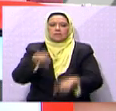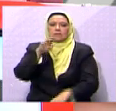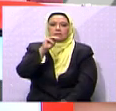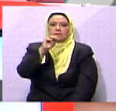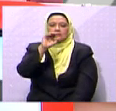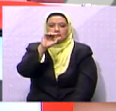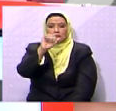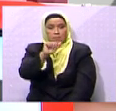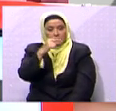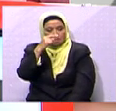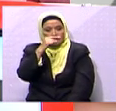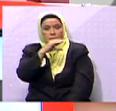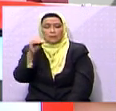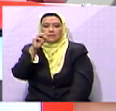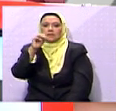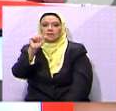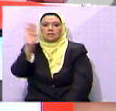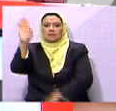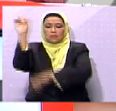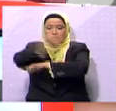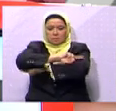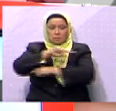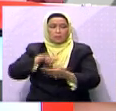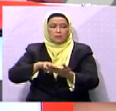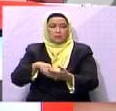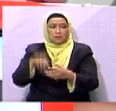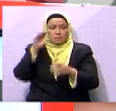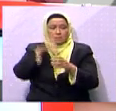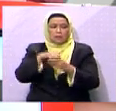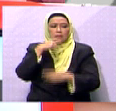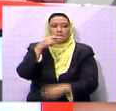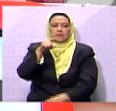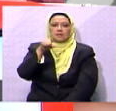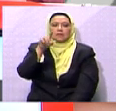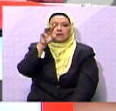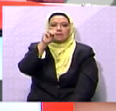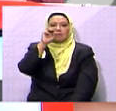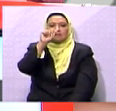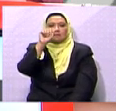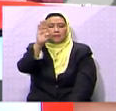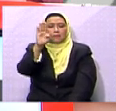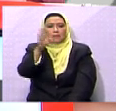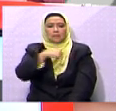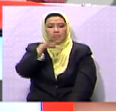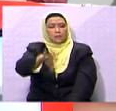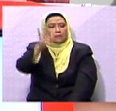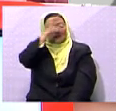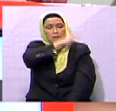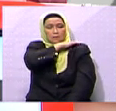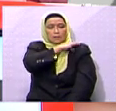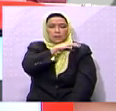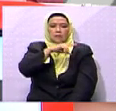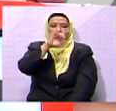MAG dan MAB hari ini. Dalam satu kenyataan, MAB memaklumkan pelantikan Kapten Izham yang